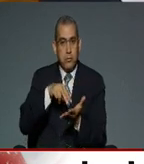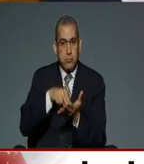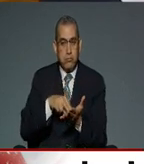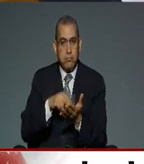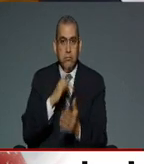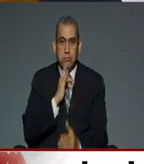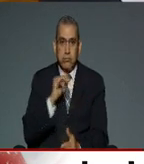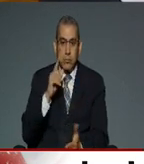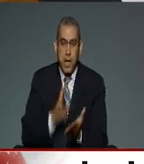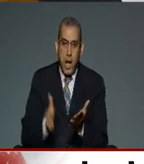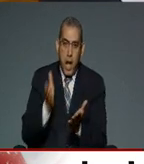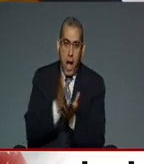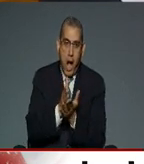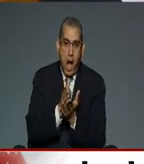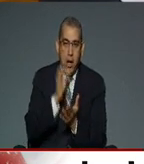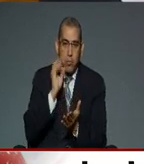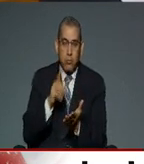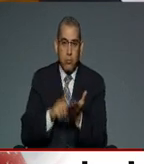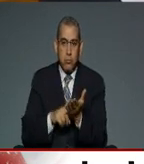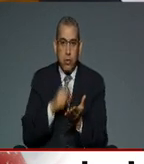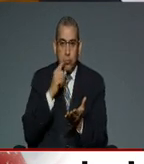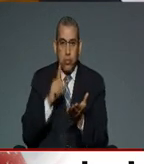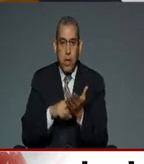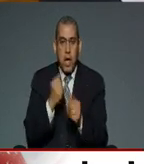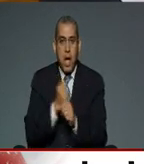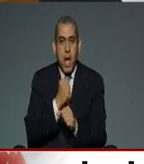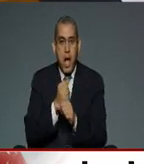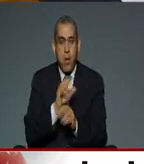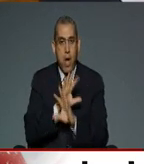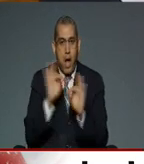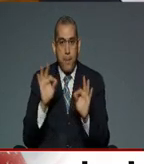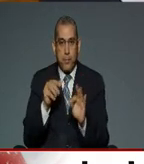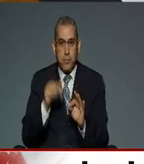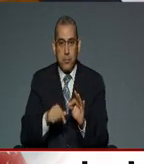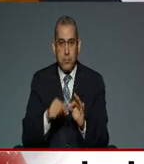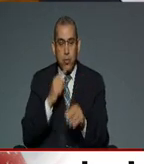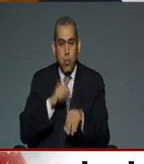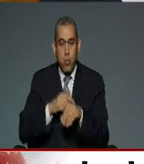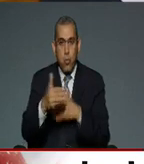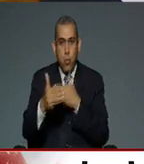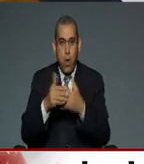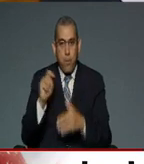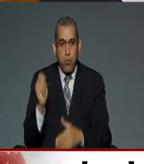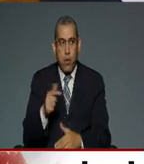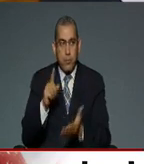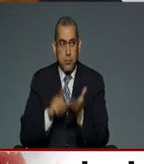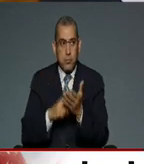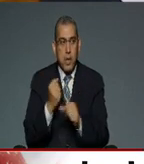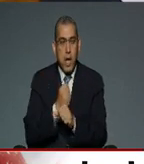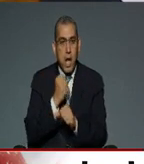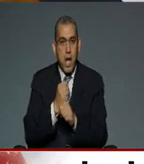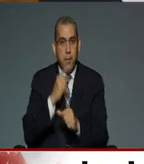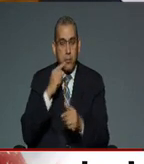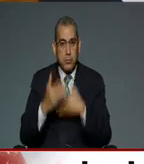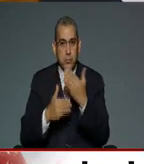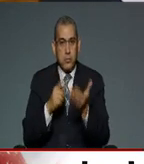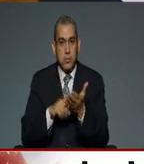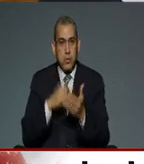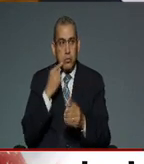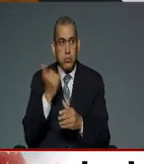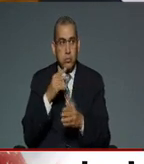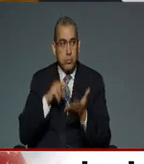حتميه تحقيق وقف اطلاق النار فوري وشامل في اقرب وقت ممكن ورفض مصر القاطع للتهجير بجميع